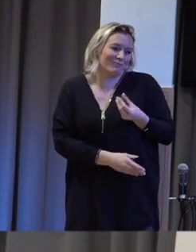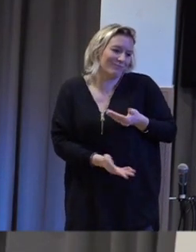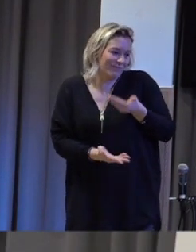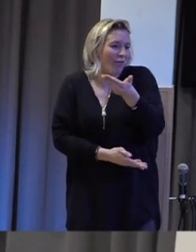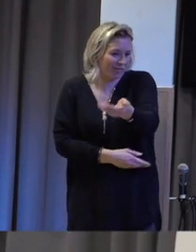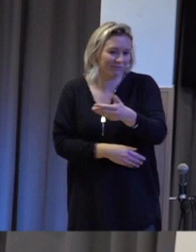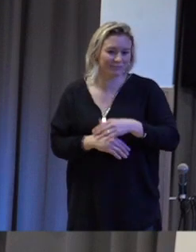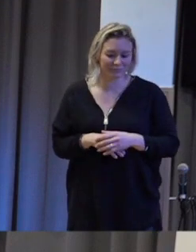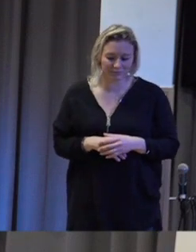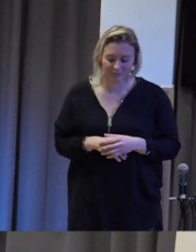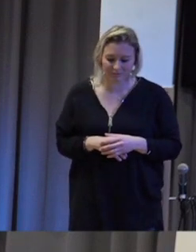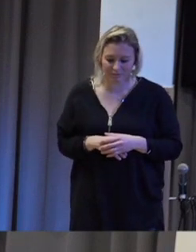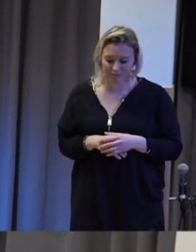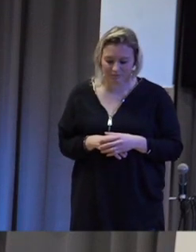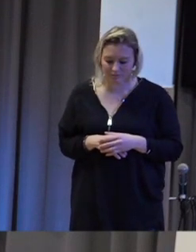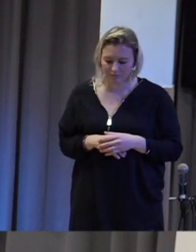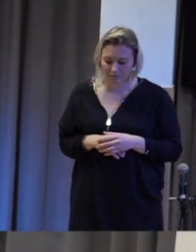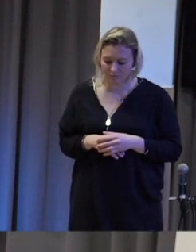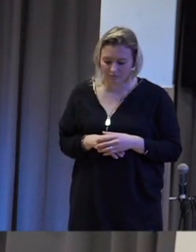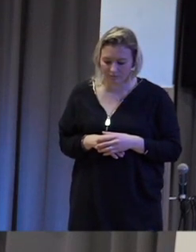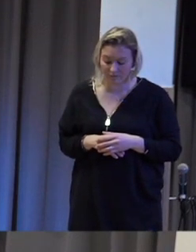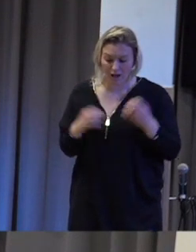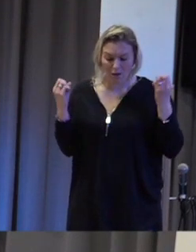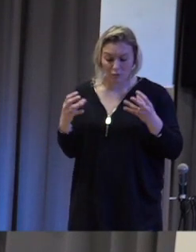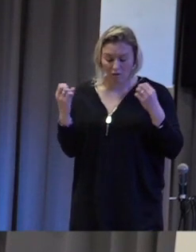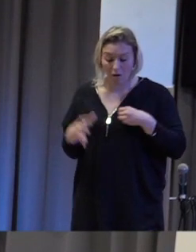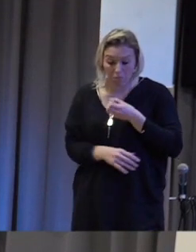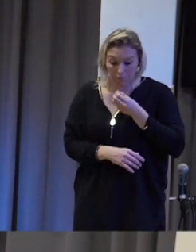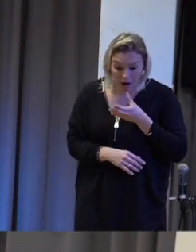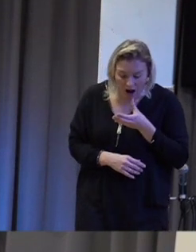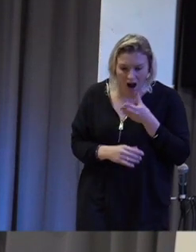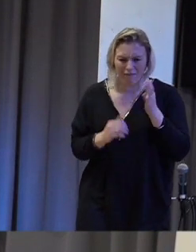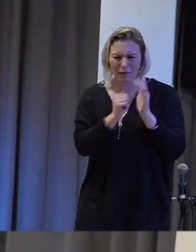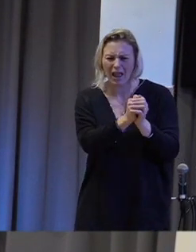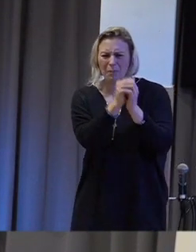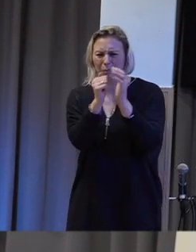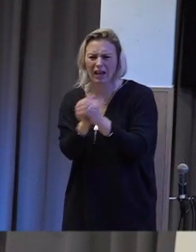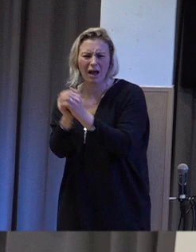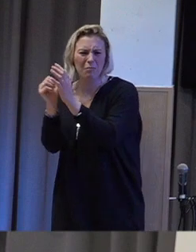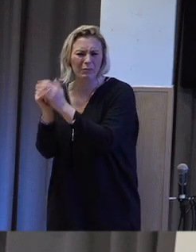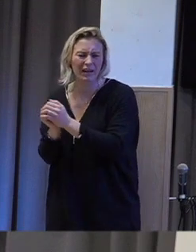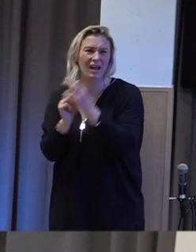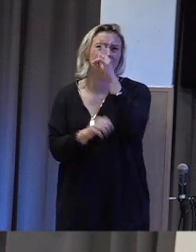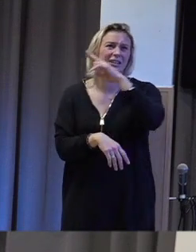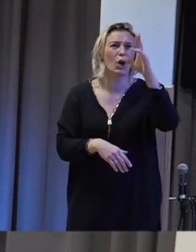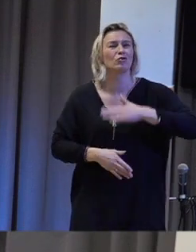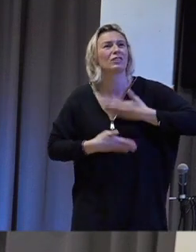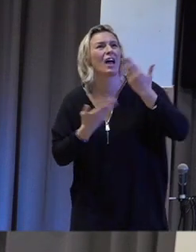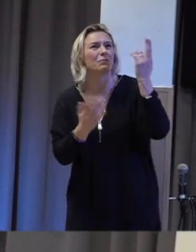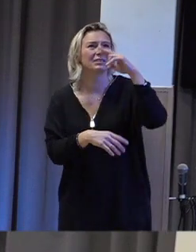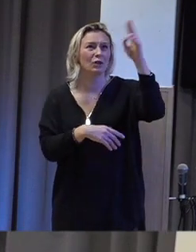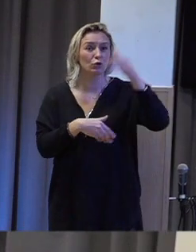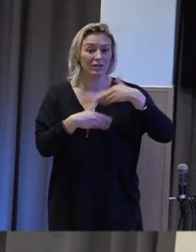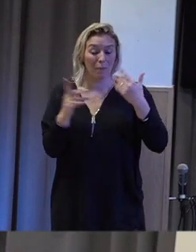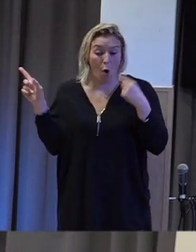On peut dire, et quelquefois je suis ébahi devant des prières, quand j'entends des personnes dire « Seigneur, je t'aime », honnêtement, moi j'ai du